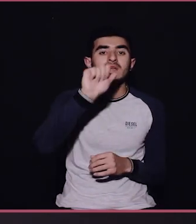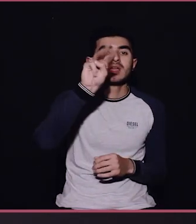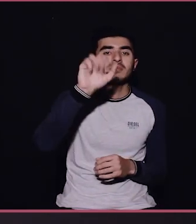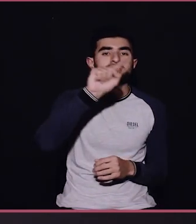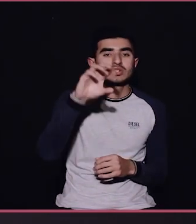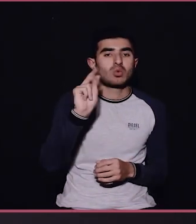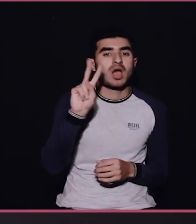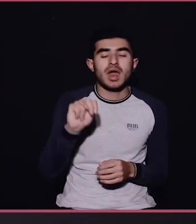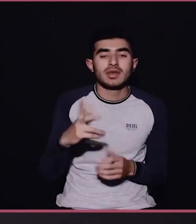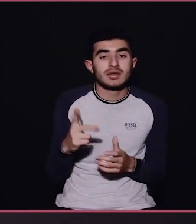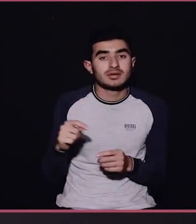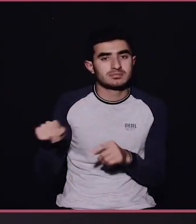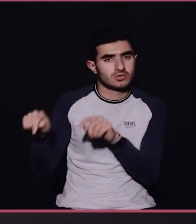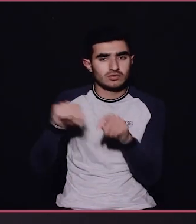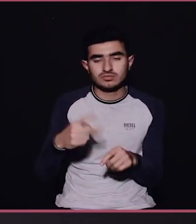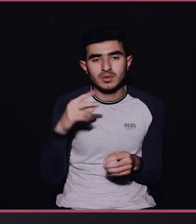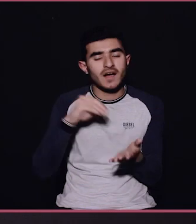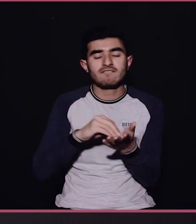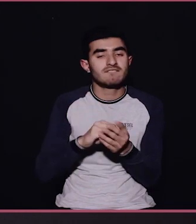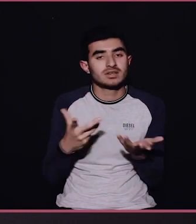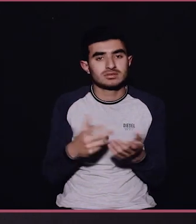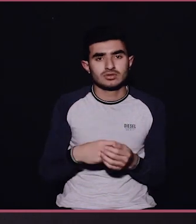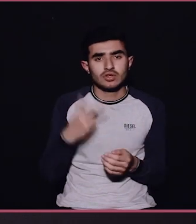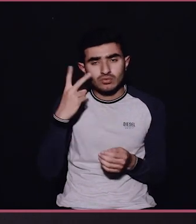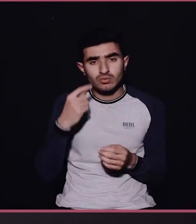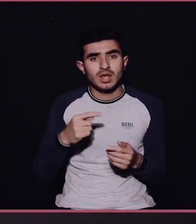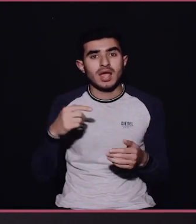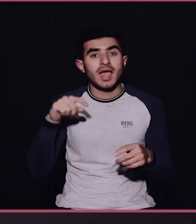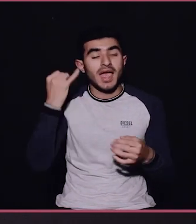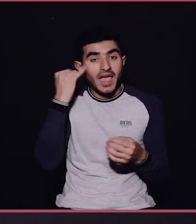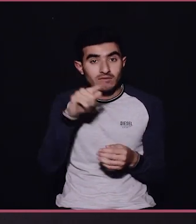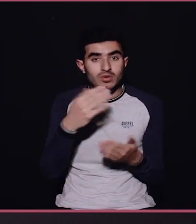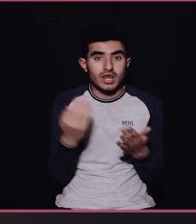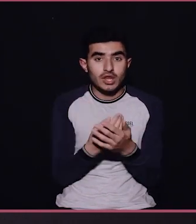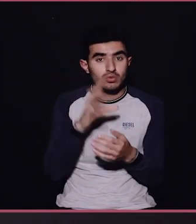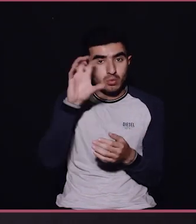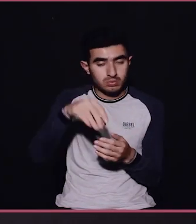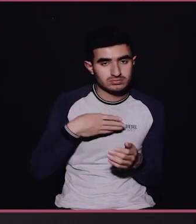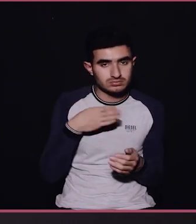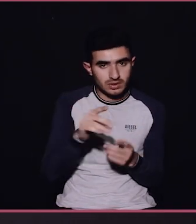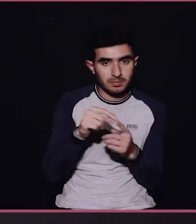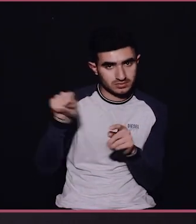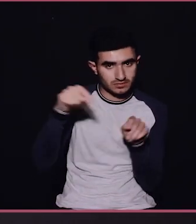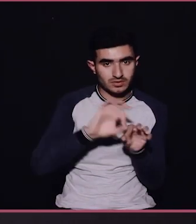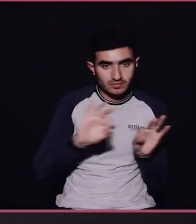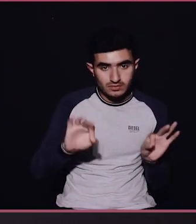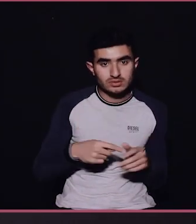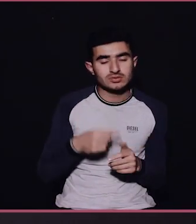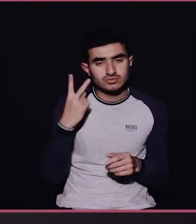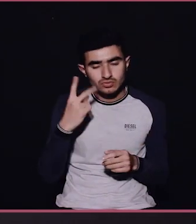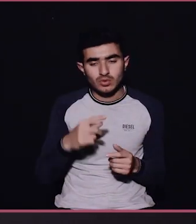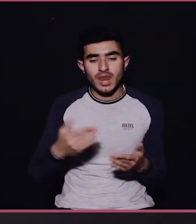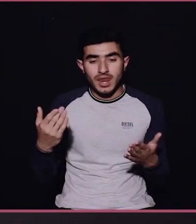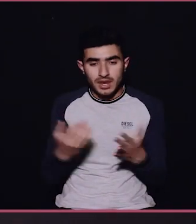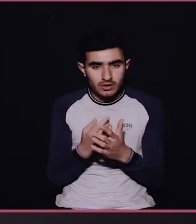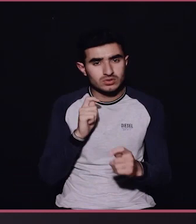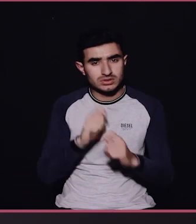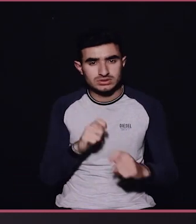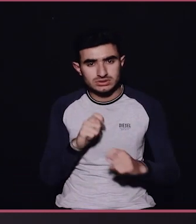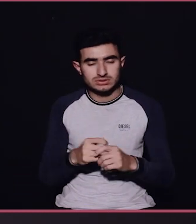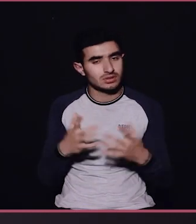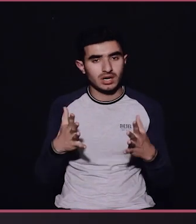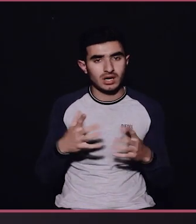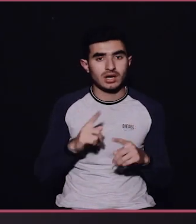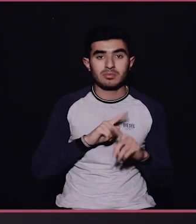When Amazon moves into a new market, उन्होंने from scratch अपनी market develop करने के काम में नहीं लगना. They acquire small logistic services. They